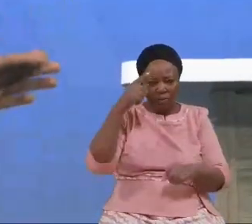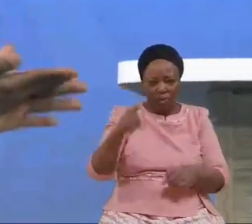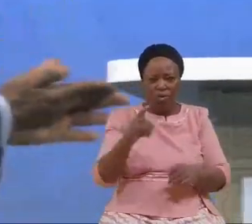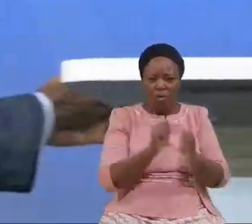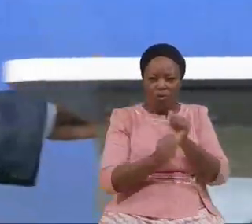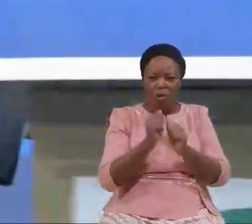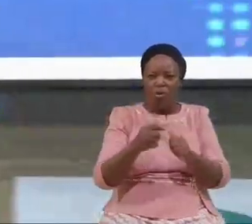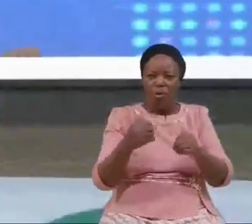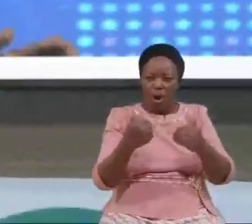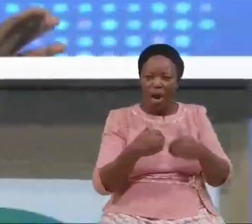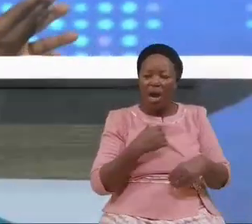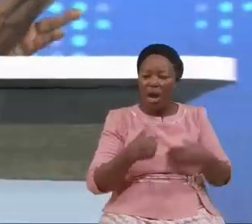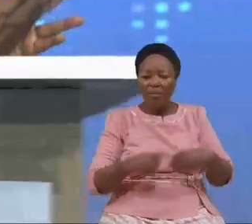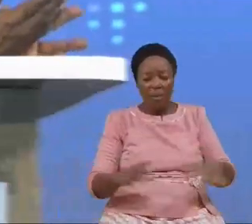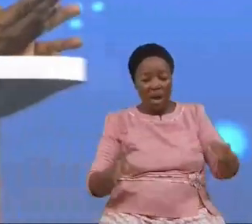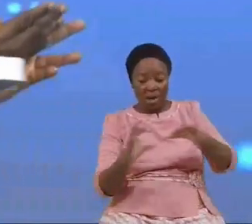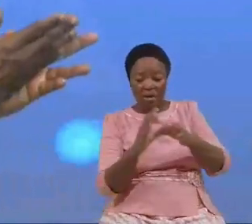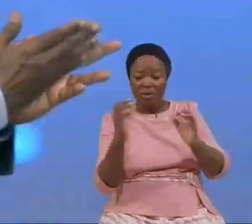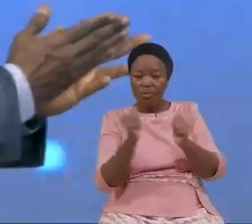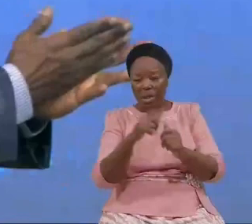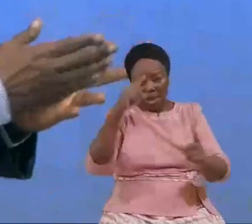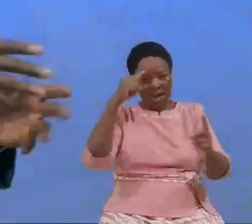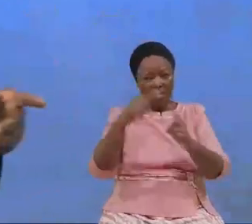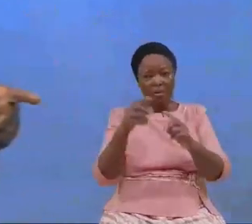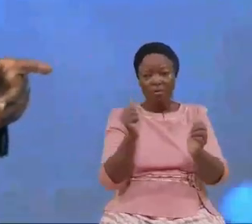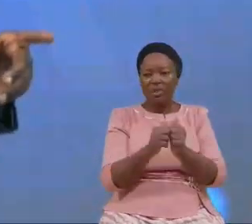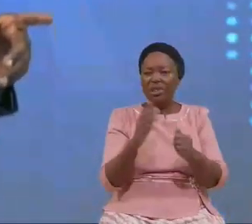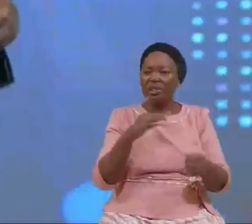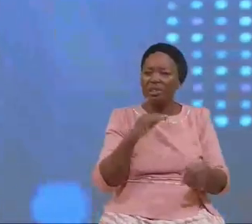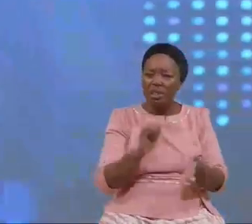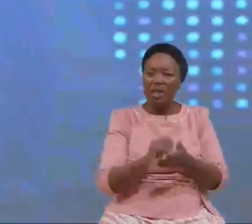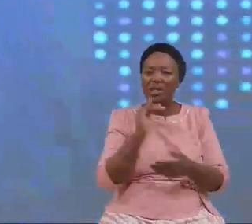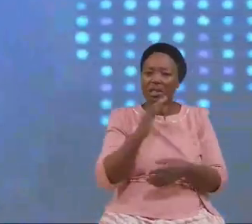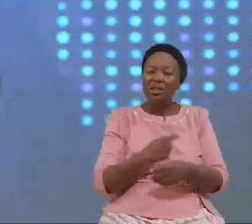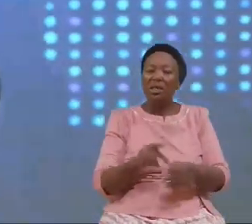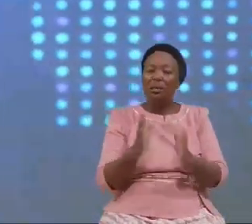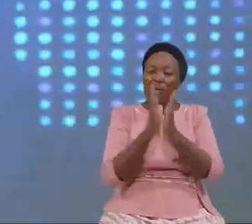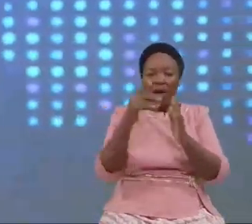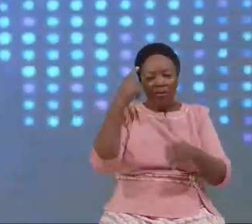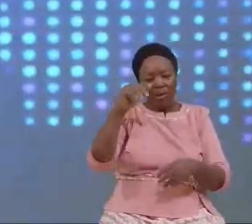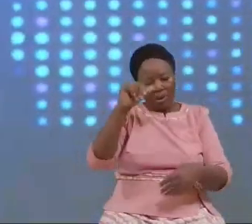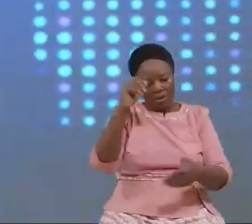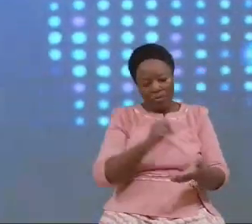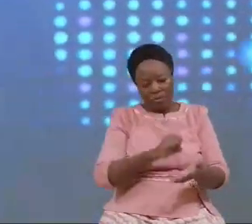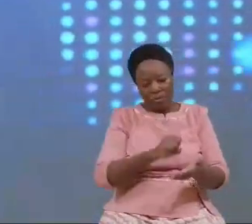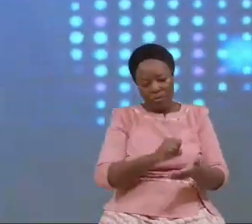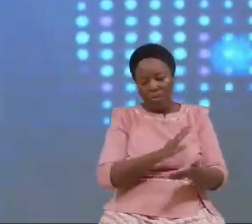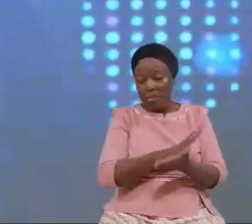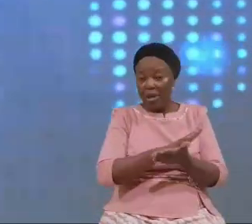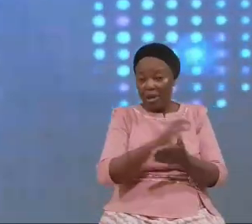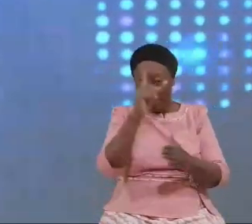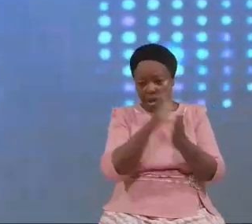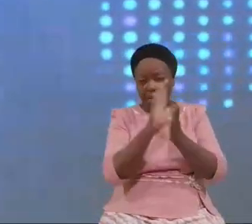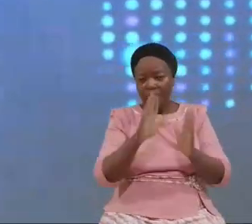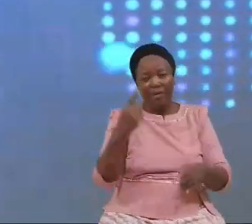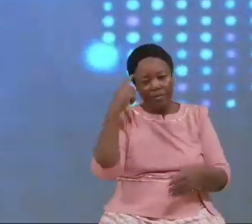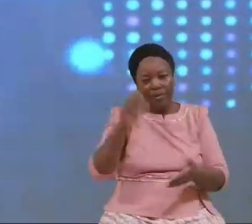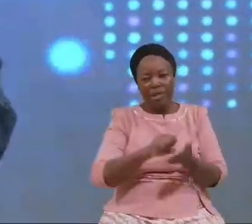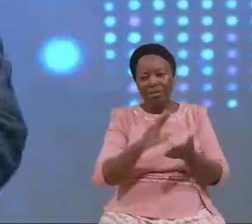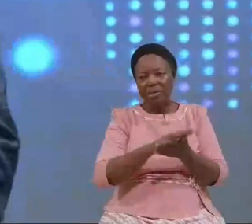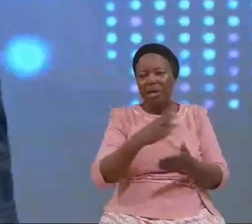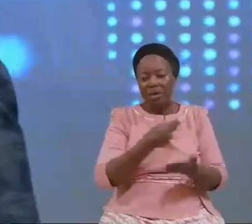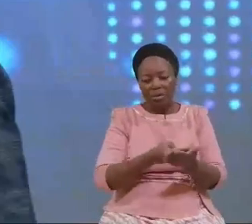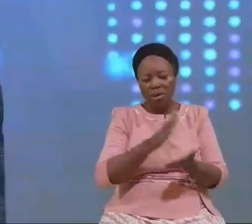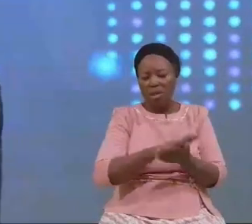pour laquelle tu dois être d'accord c'est l'intercession pour les saints pour la sanctification pour la sainteté sans